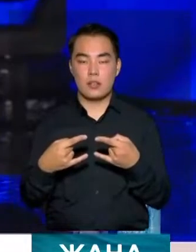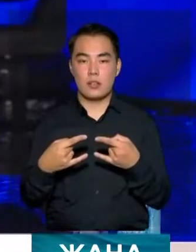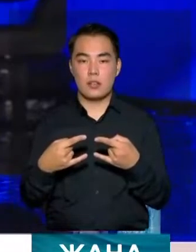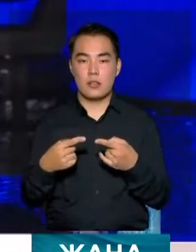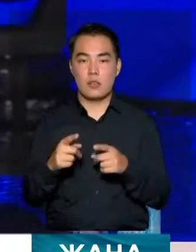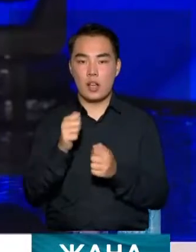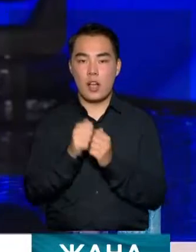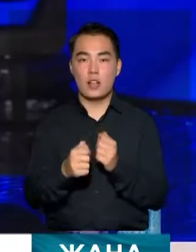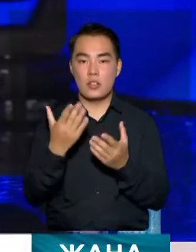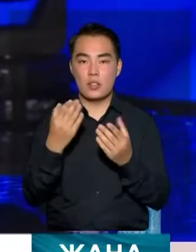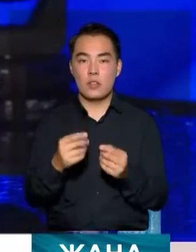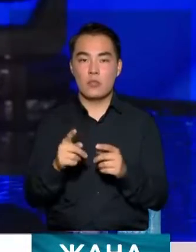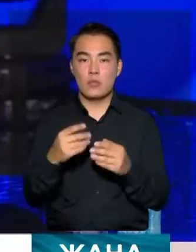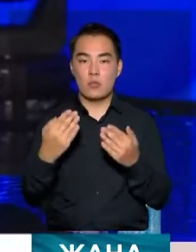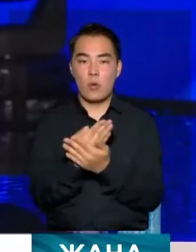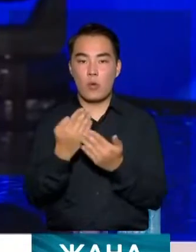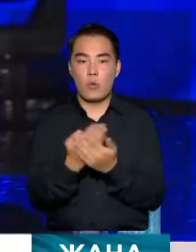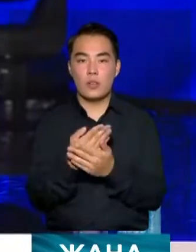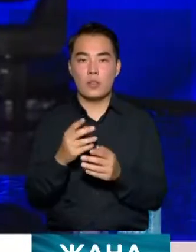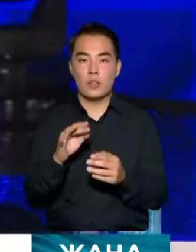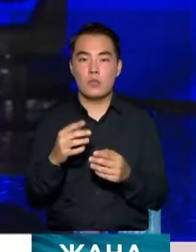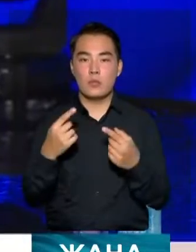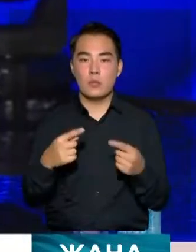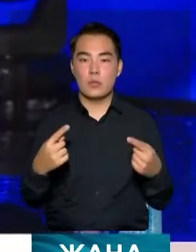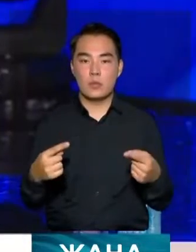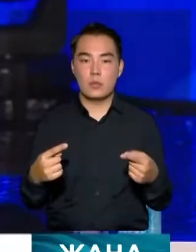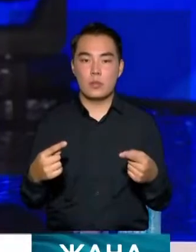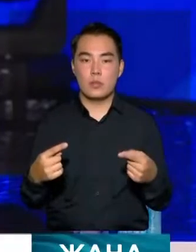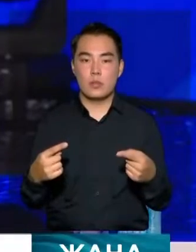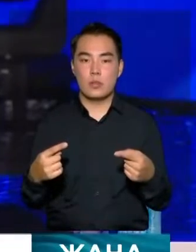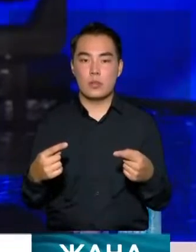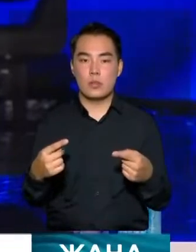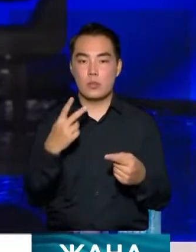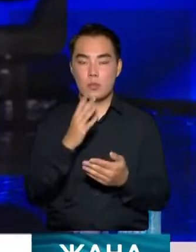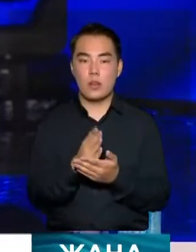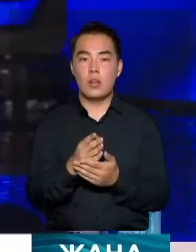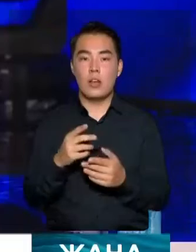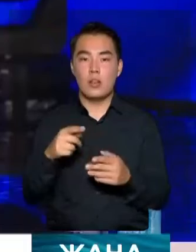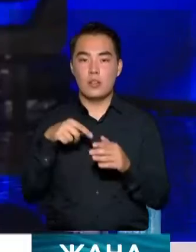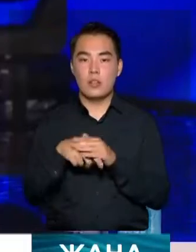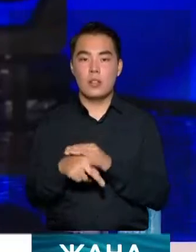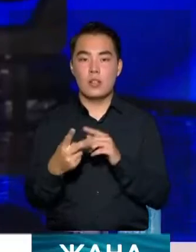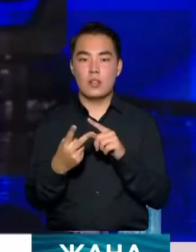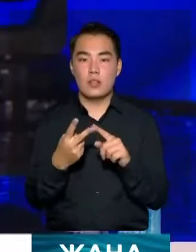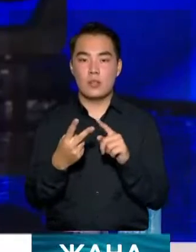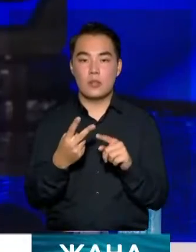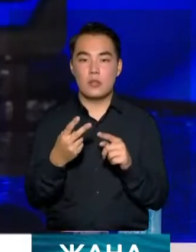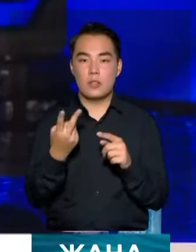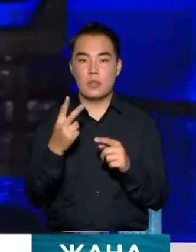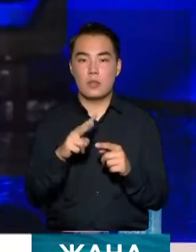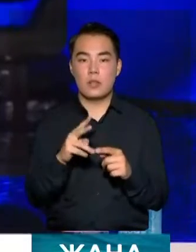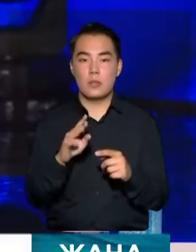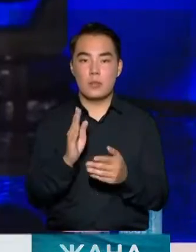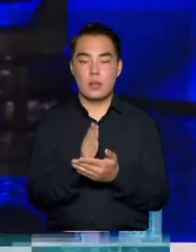күнделікті жаңалықтар және жаңалықтар топтамасын шығарып отыр. Оның үстіне бізде екі тармақ бар, яғни біреуі ішкі нарыққа арналған.